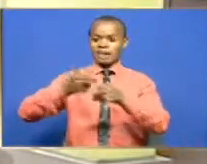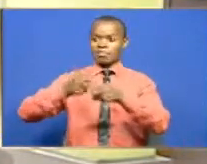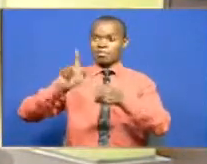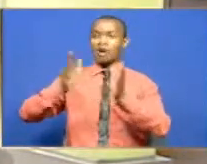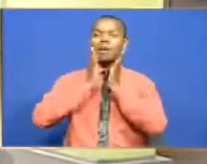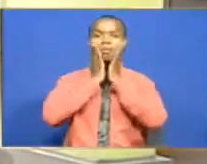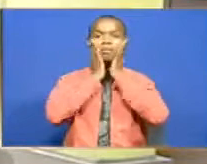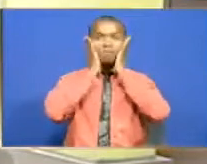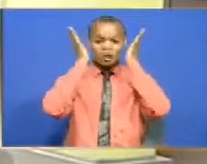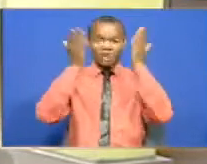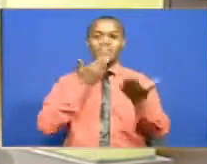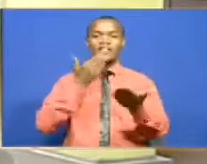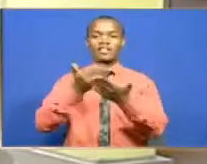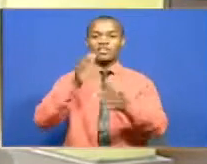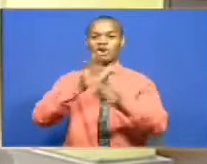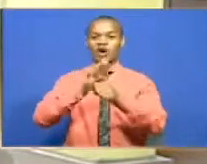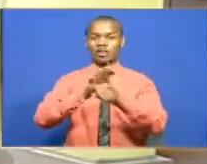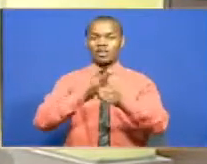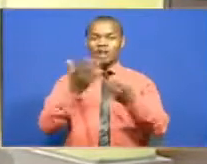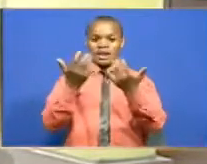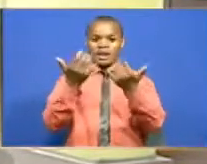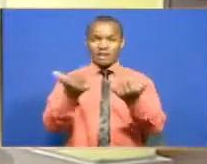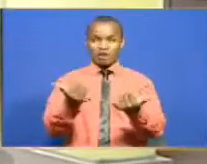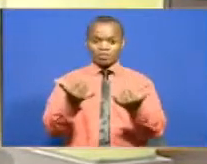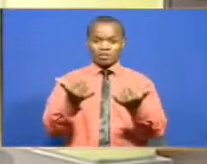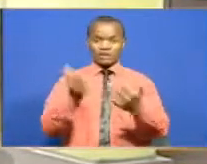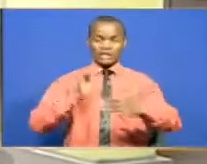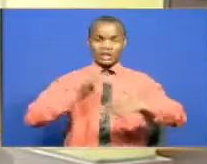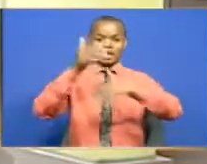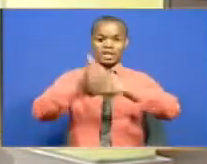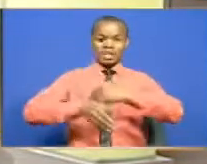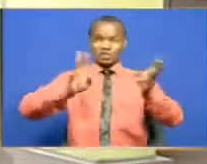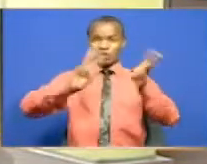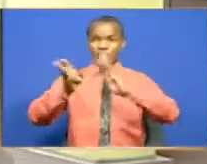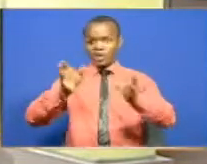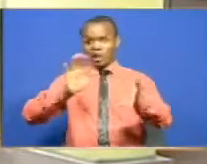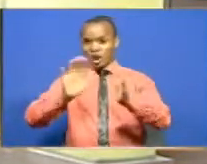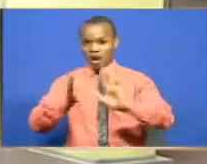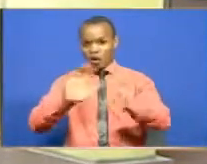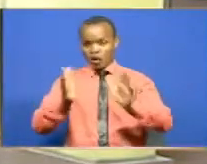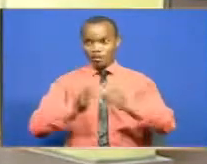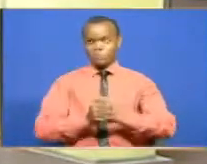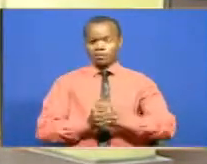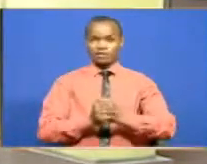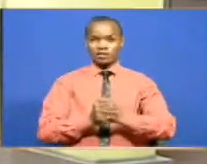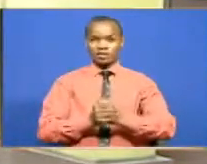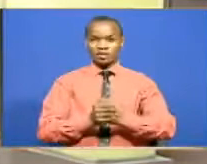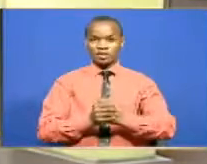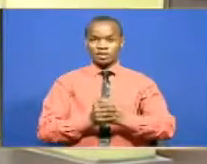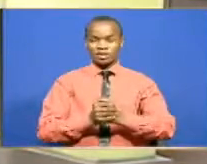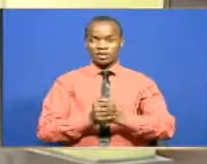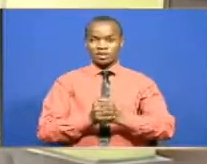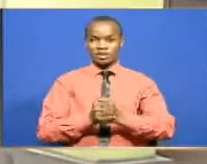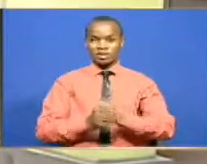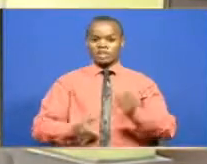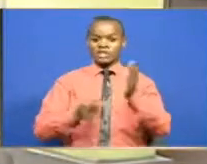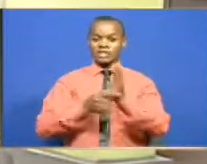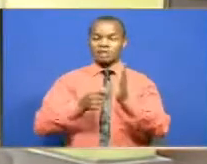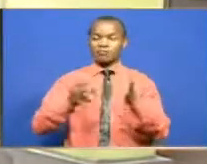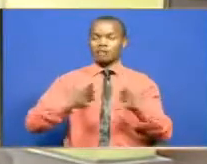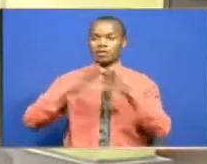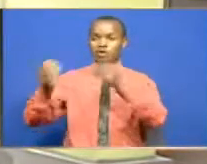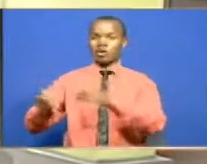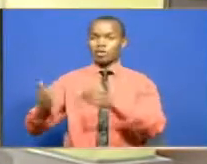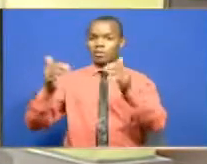sana kwa kuwa pamoja nami. Sasa nakuaga nikikuachia utabiri wa hali ya hewa. Mimi naondoka nikutane nawe